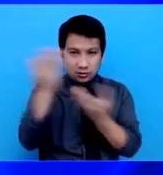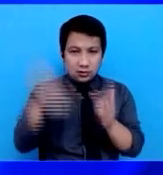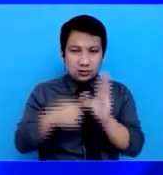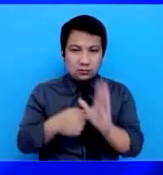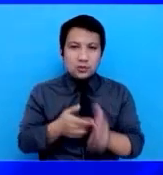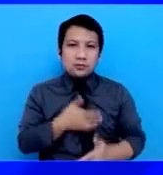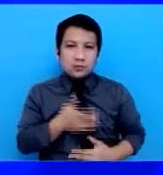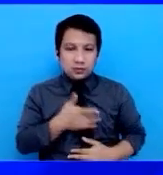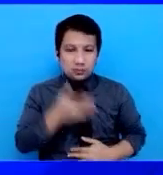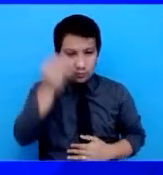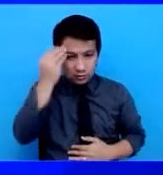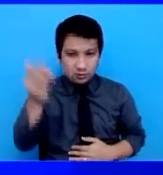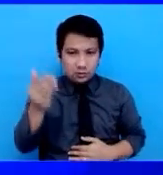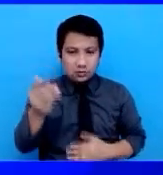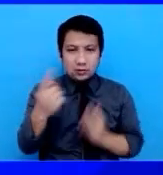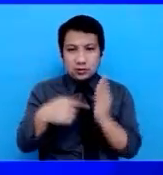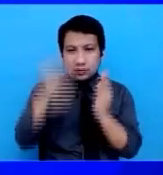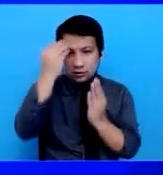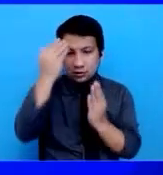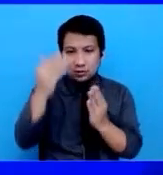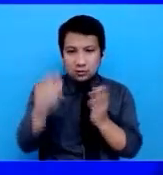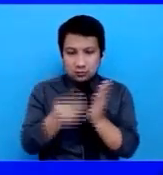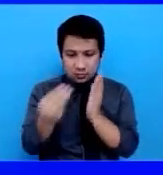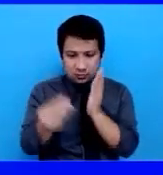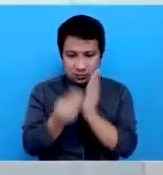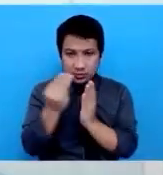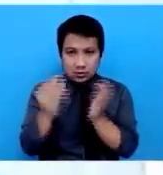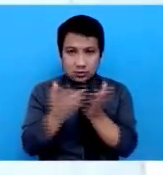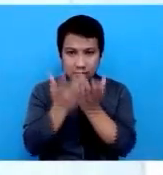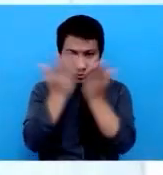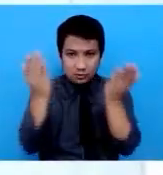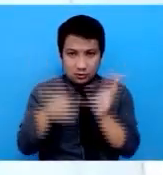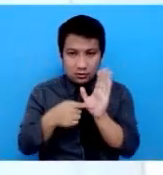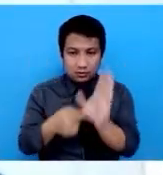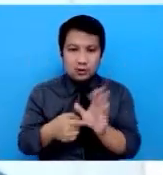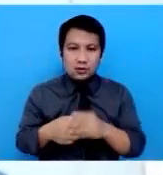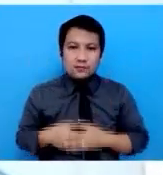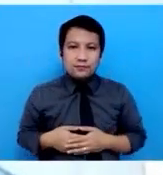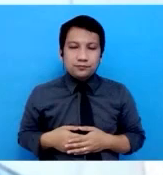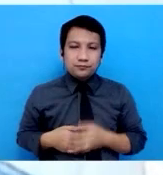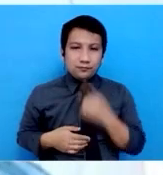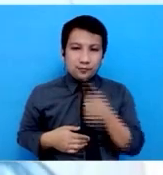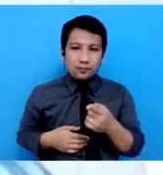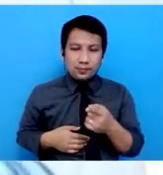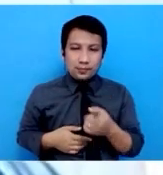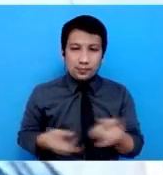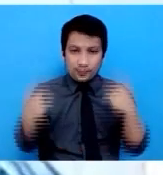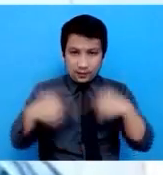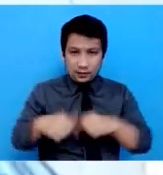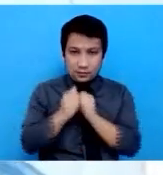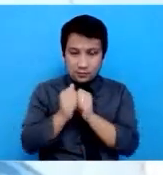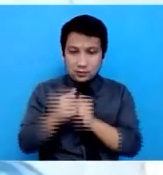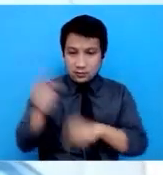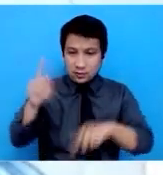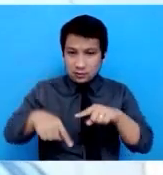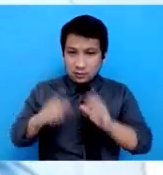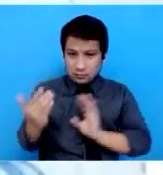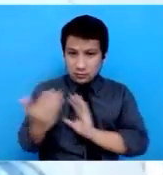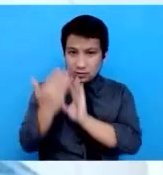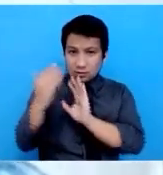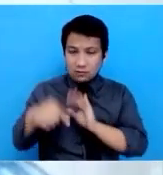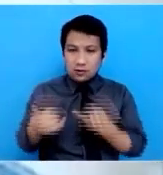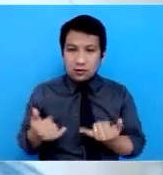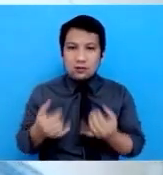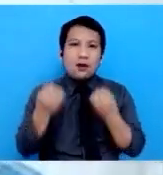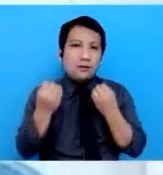pa rin daw ang pag-check ng modules ni Teacher Chris. Tatambakan kasi kami. Pag hindi namin hinarap ngayon, mas